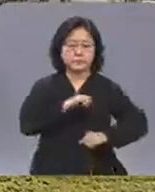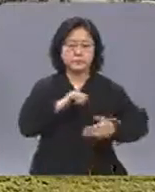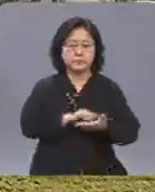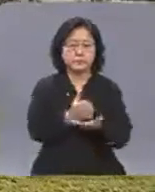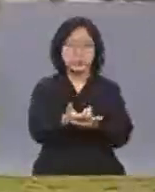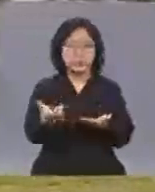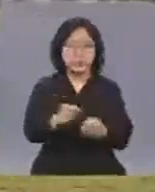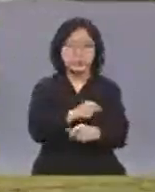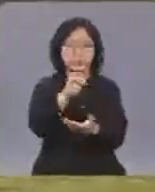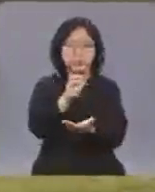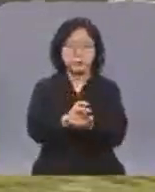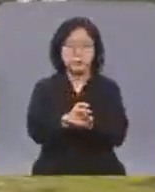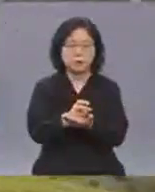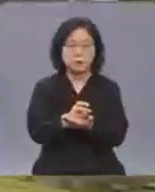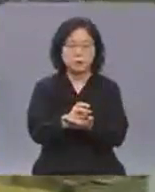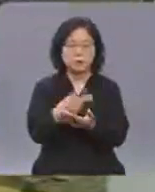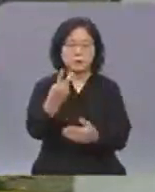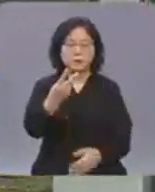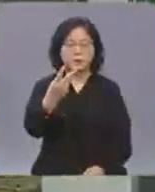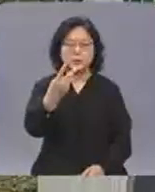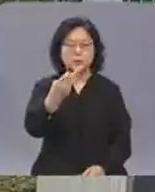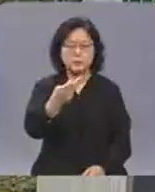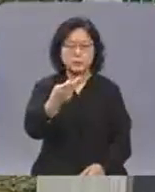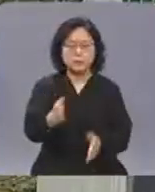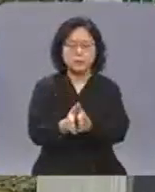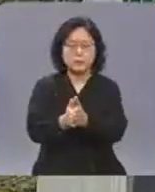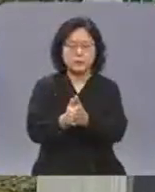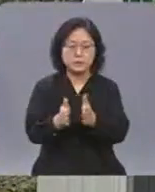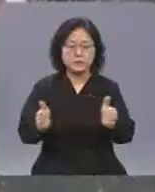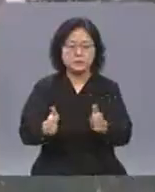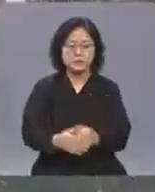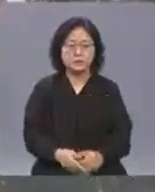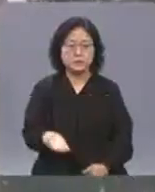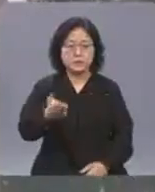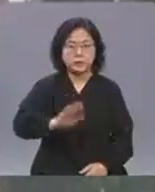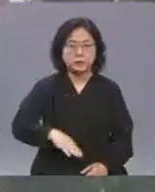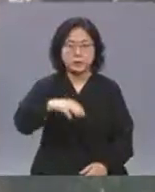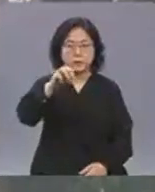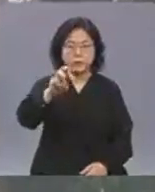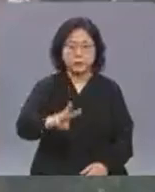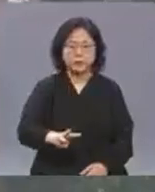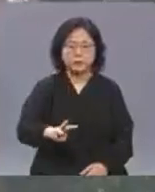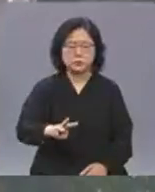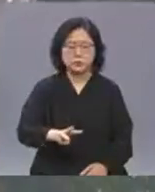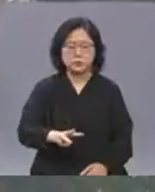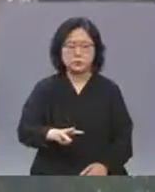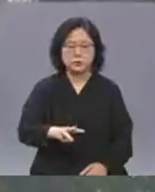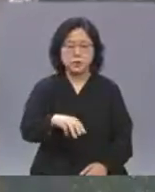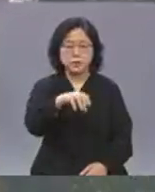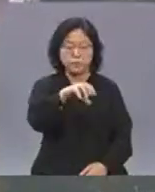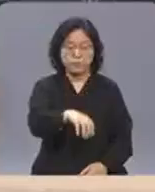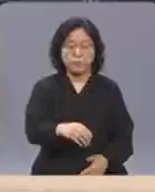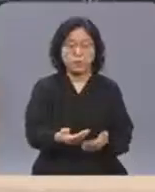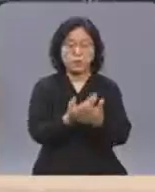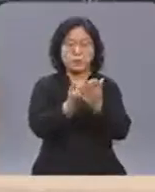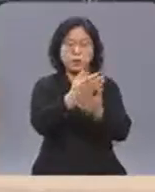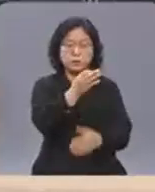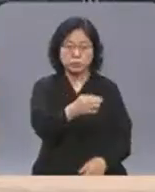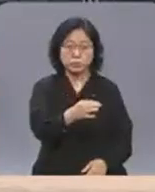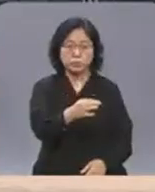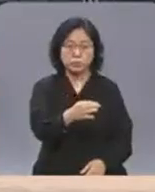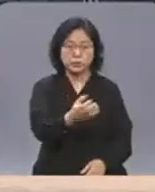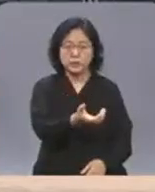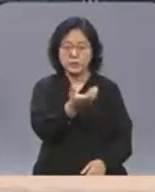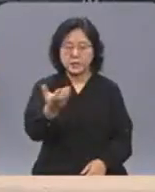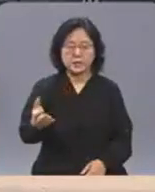군공항 이전 특별법은 이미 2013년 시행됐습니다 그러나 광주의 경우 기존 부지를 개발한 비용만으로는